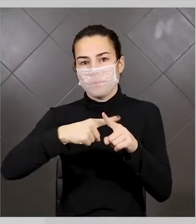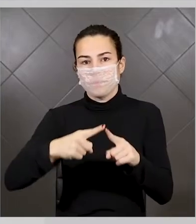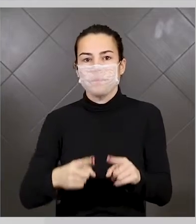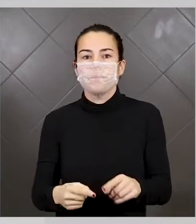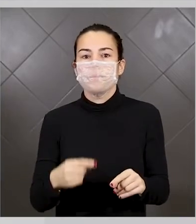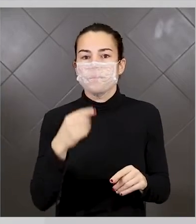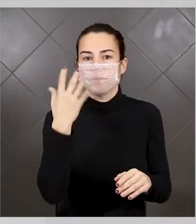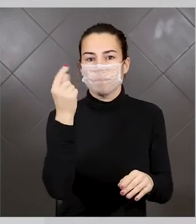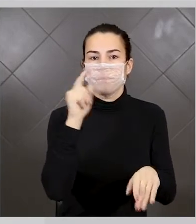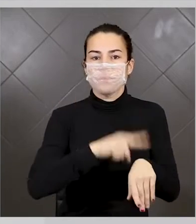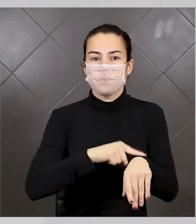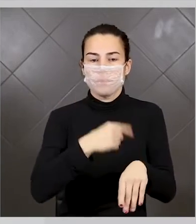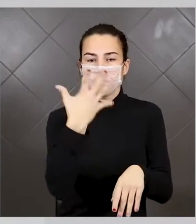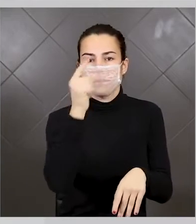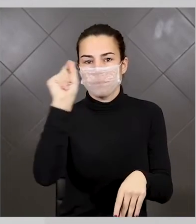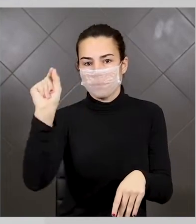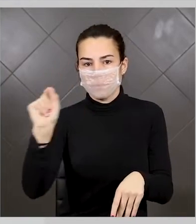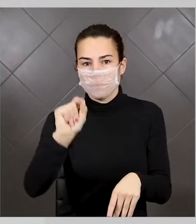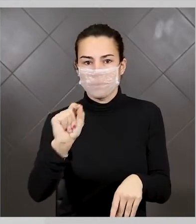Si la vols enfornar.